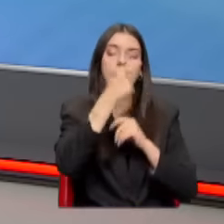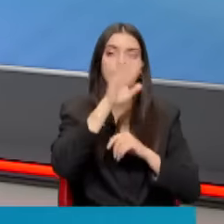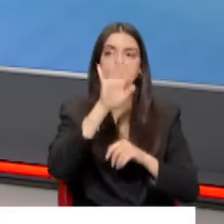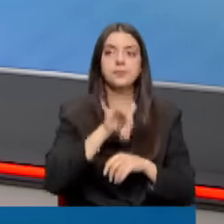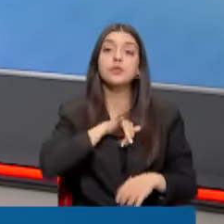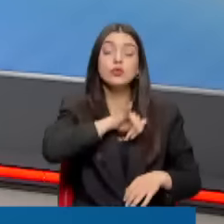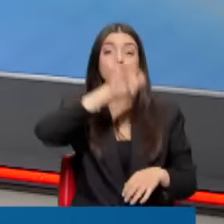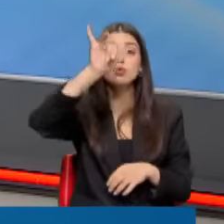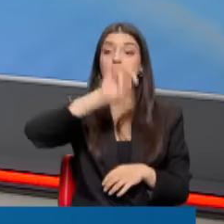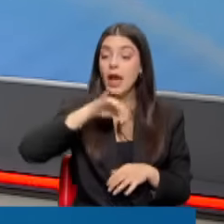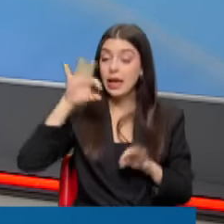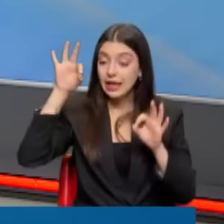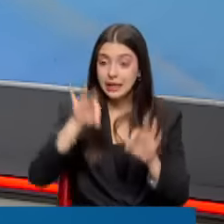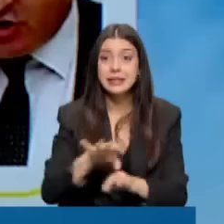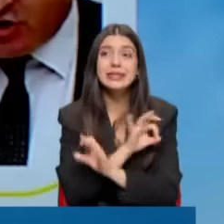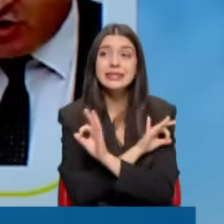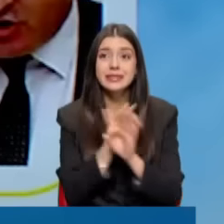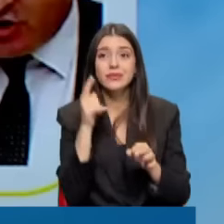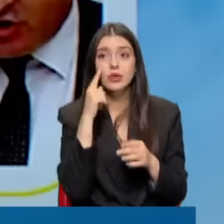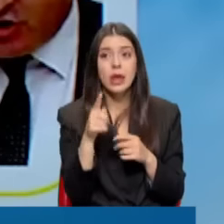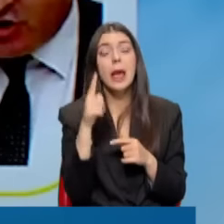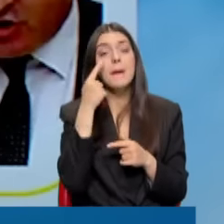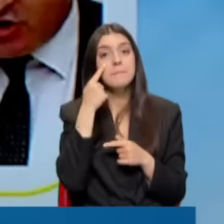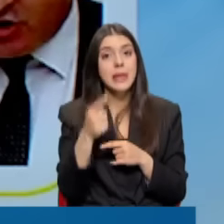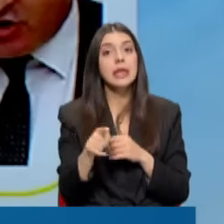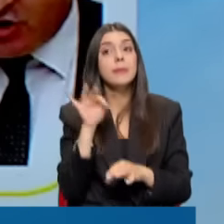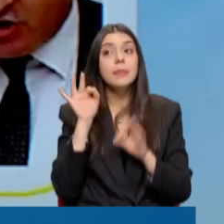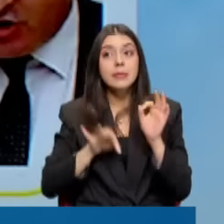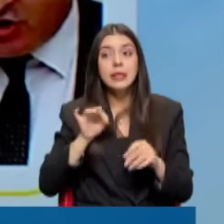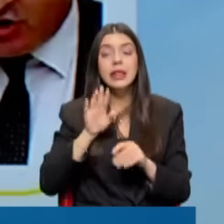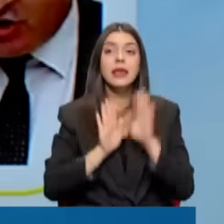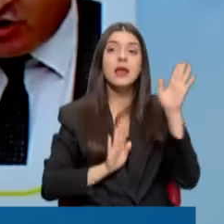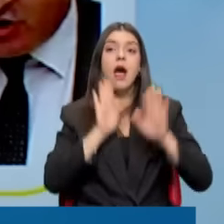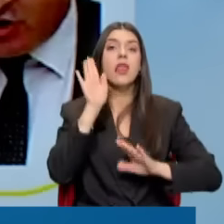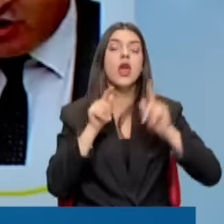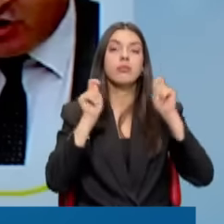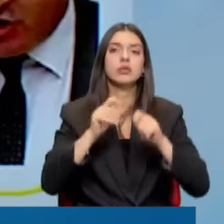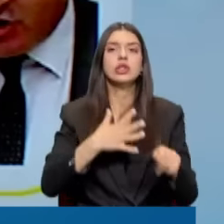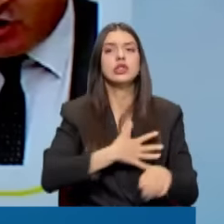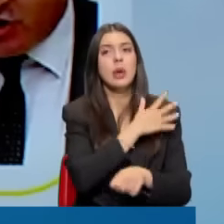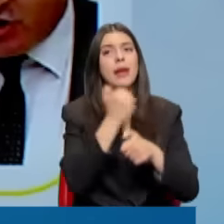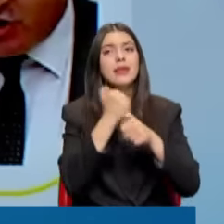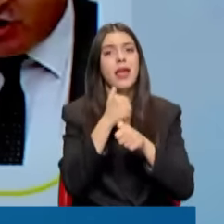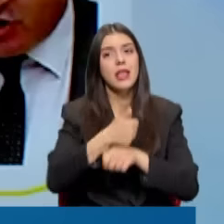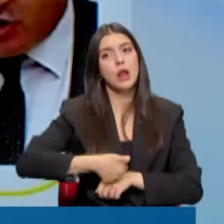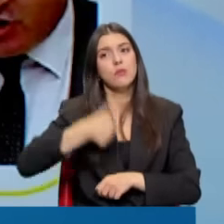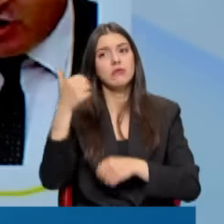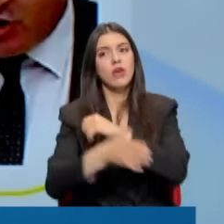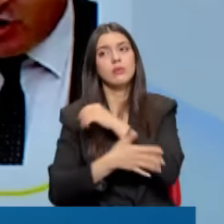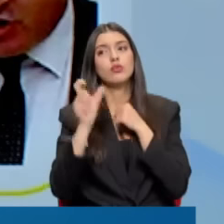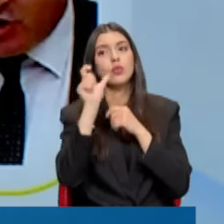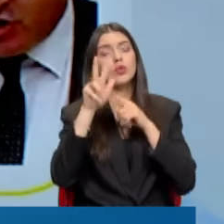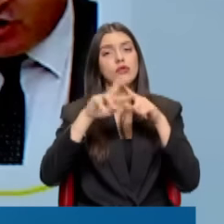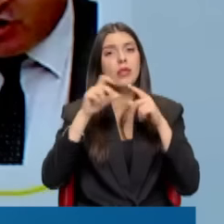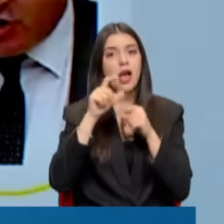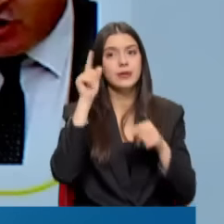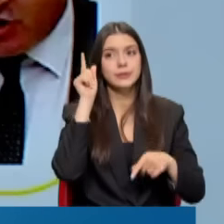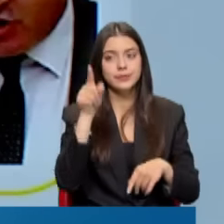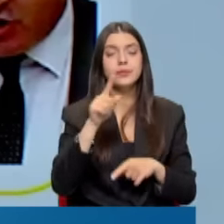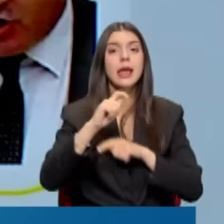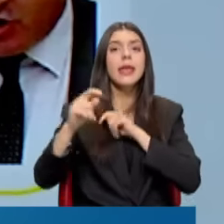inmeyen havaalanına bakım onarım ihalesi yapılacak CHP Genel Başkan Yardımcısı Ulaş Karasu tasarruf Genelgesi